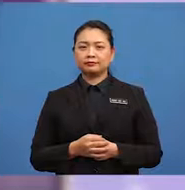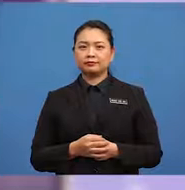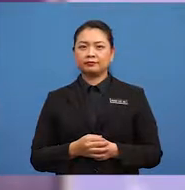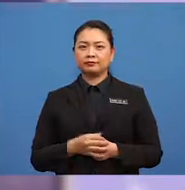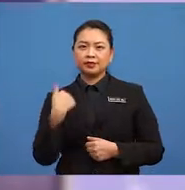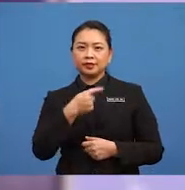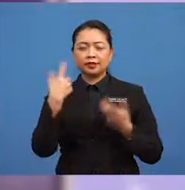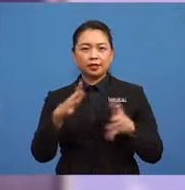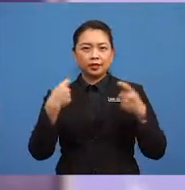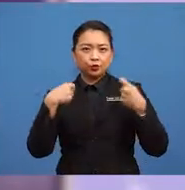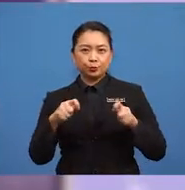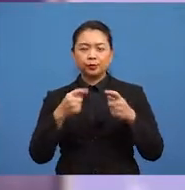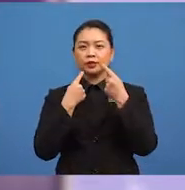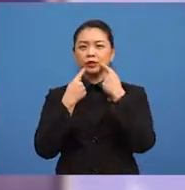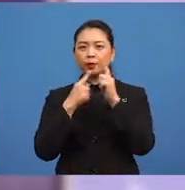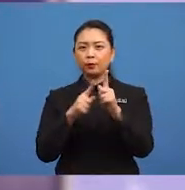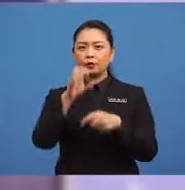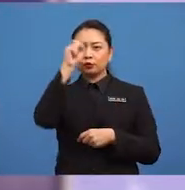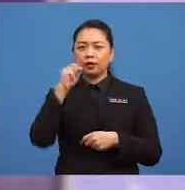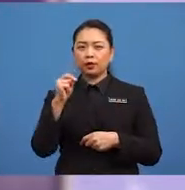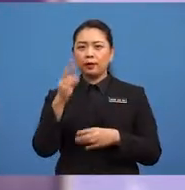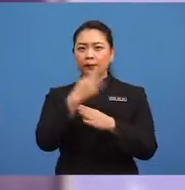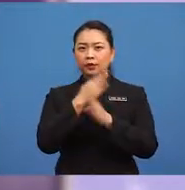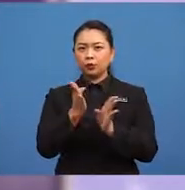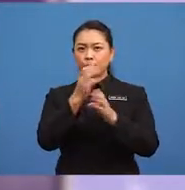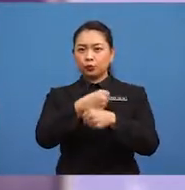Kita telah cuba menjawab soalan berbentuk struktur.